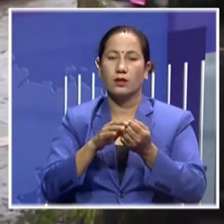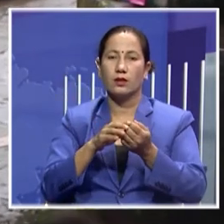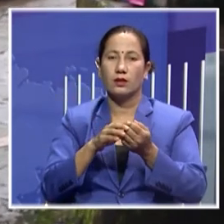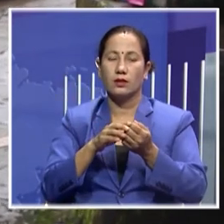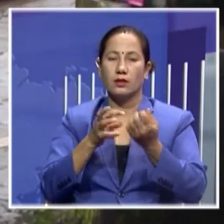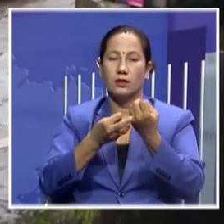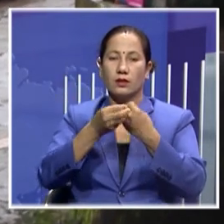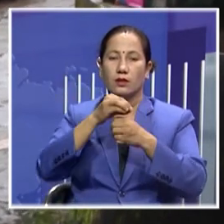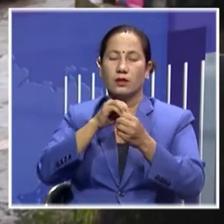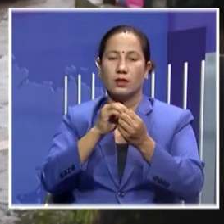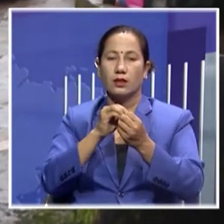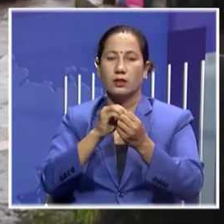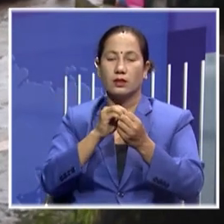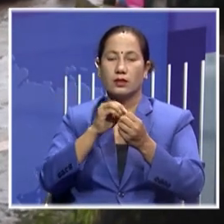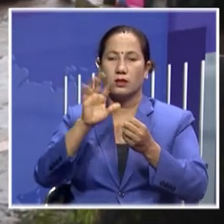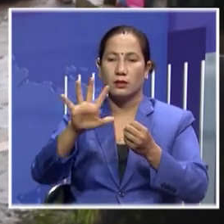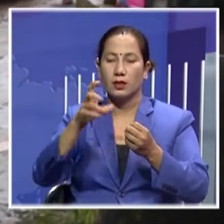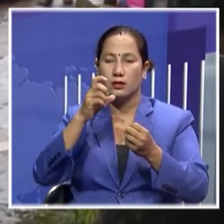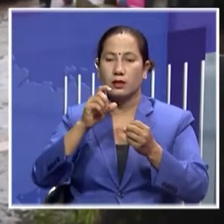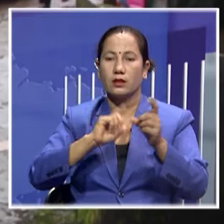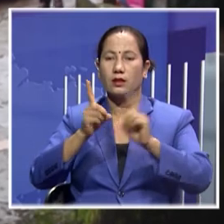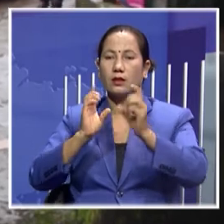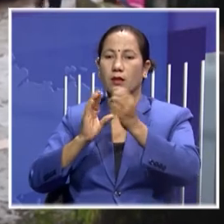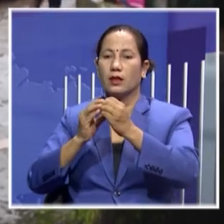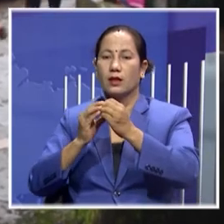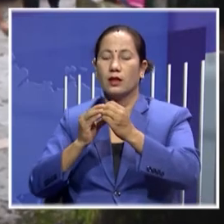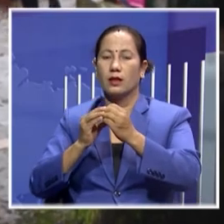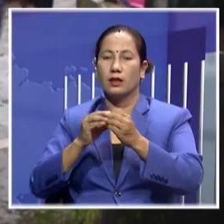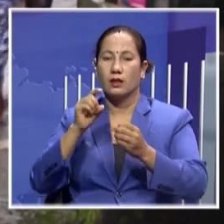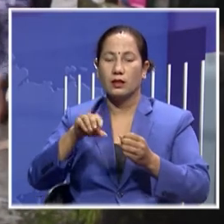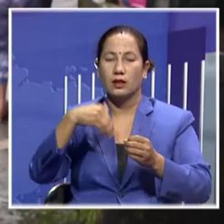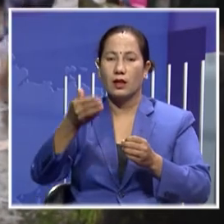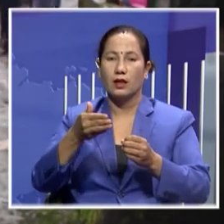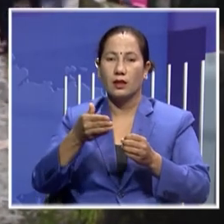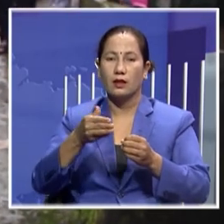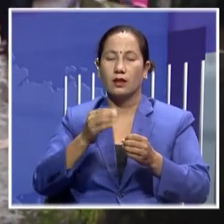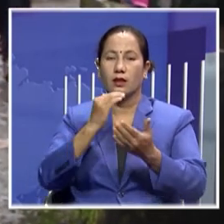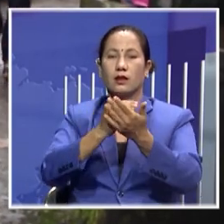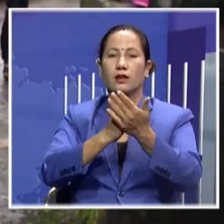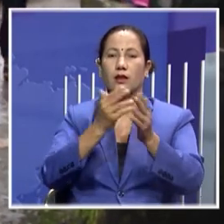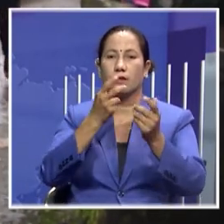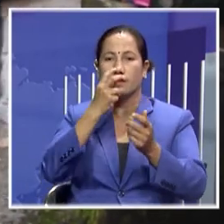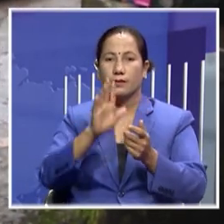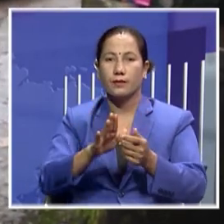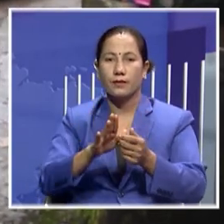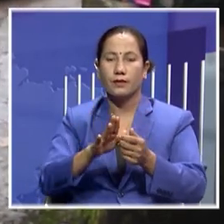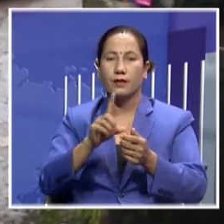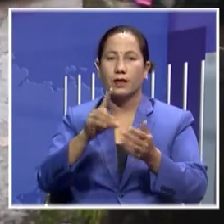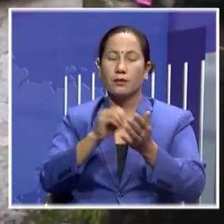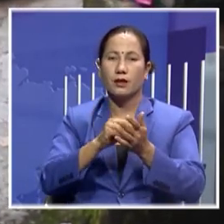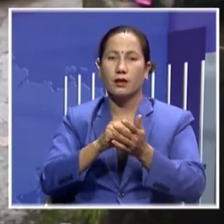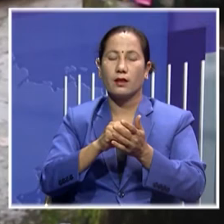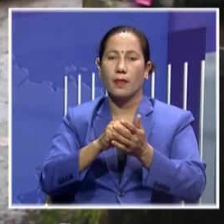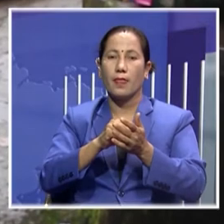यस पान्सेन नगरपालिकाले यसलाई कसरी हेरेको छ, एकपटक